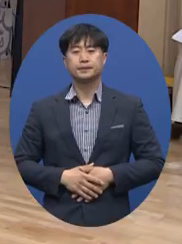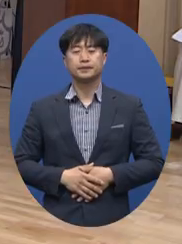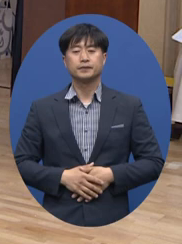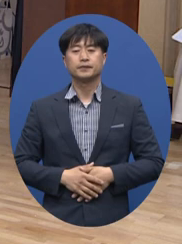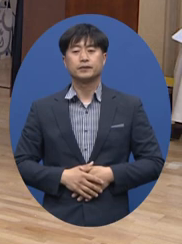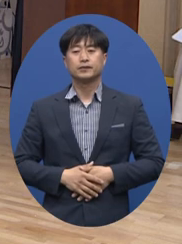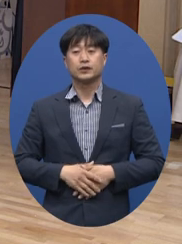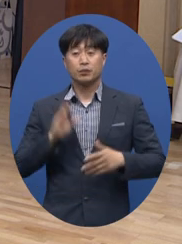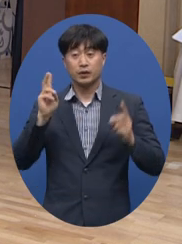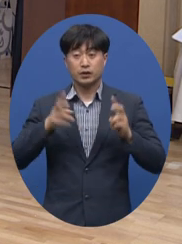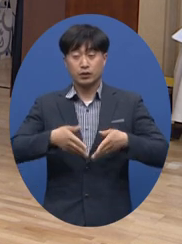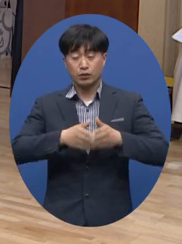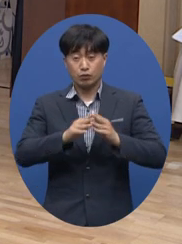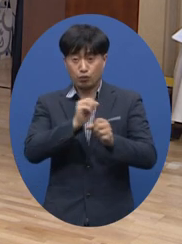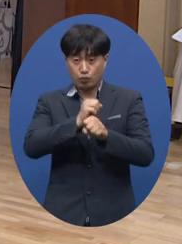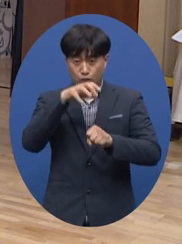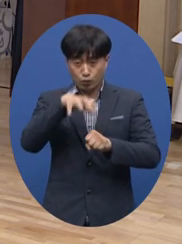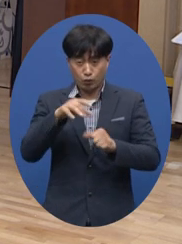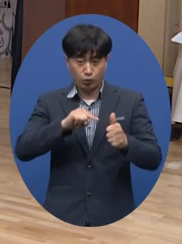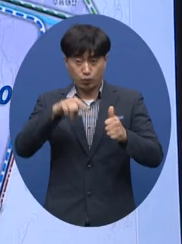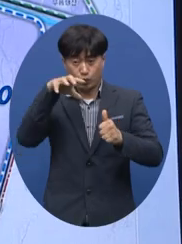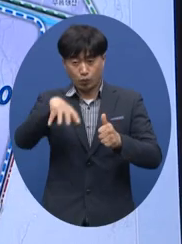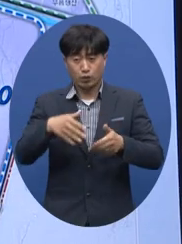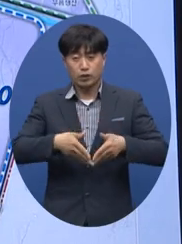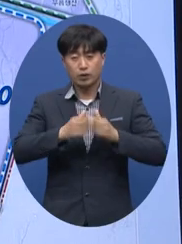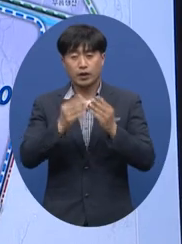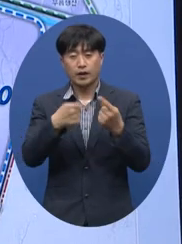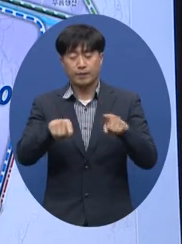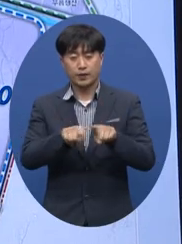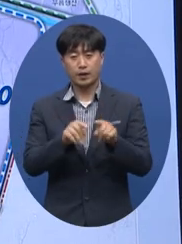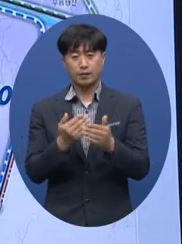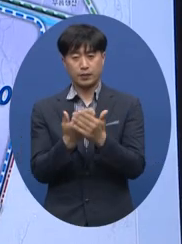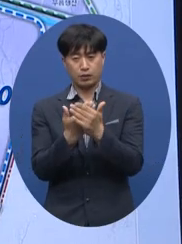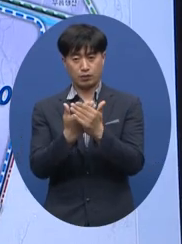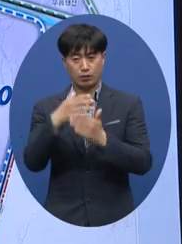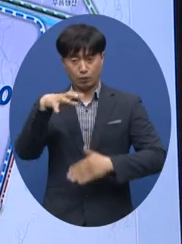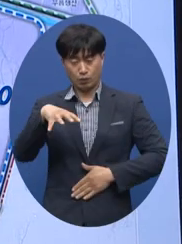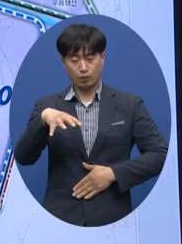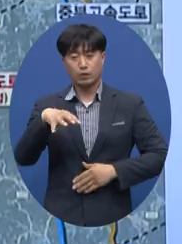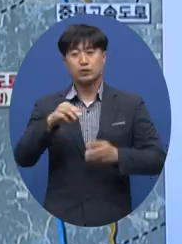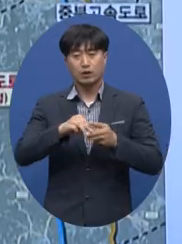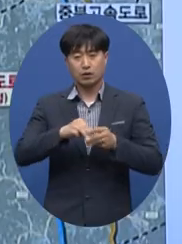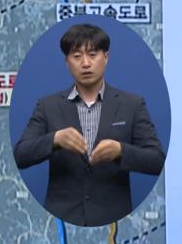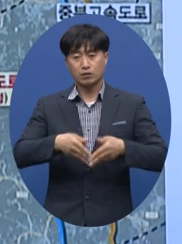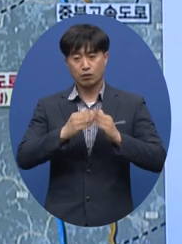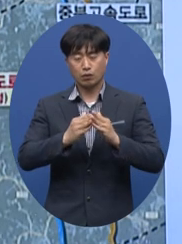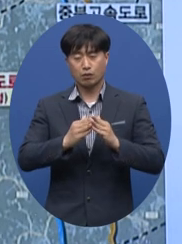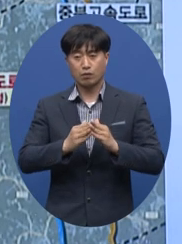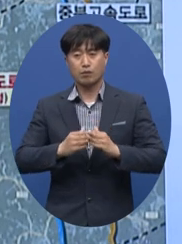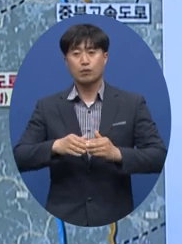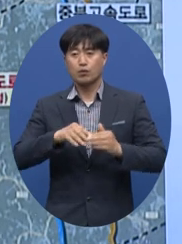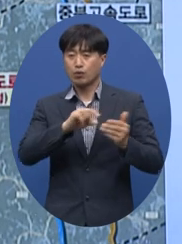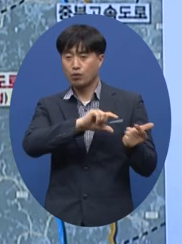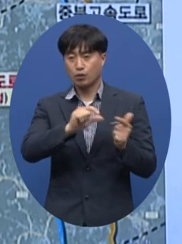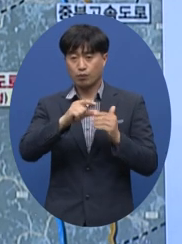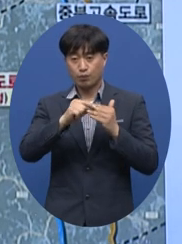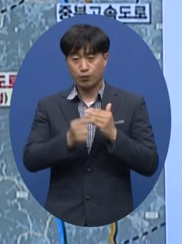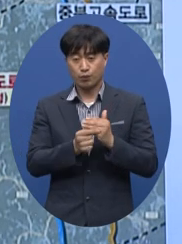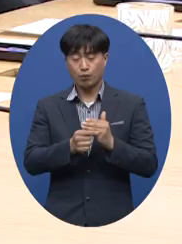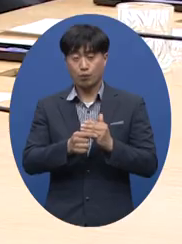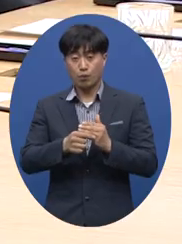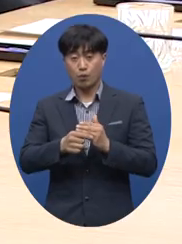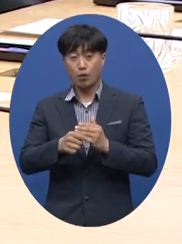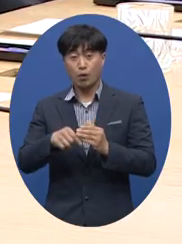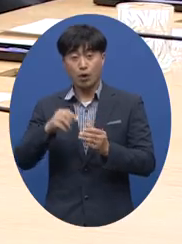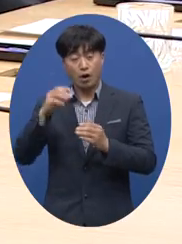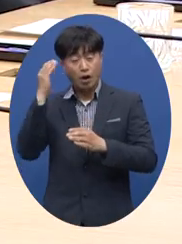하겠습니다. 창업 연구 공간과 교육장을 갖춘 상생협력센터를 세워 반도체 역량 강화를 위한 프로그램과 장비 부품